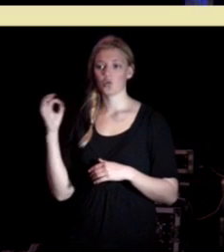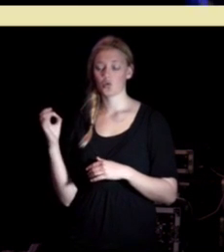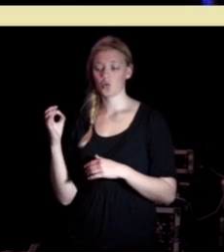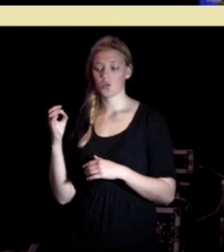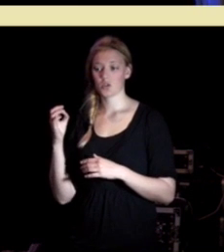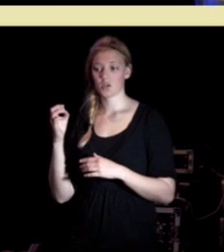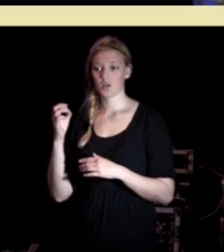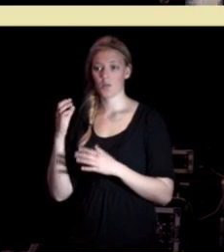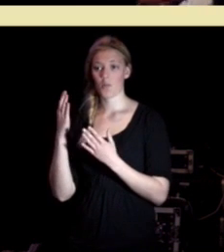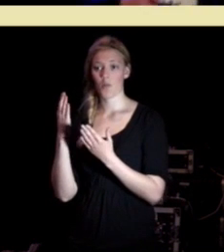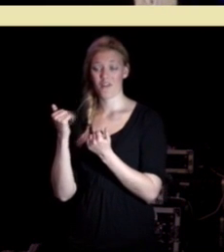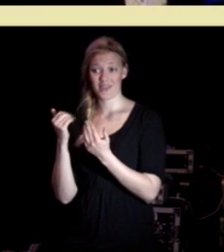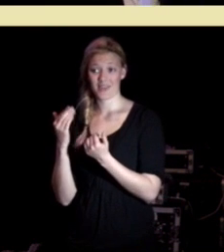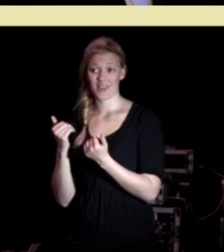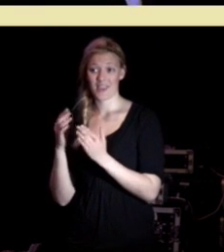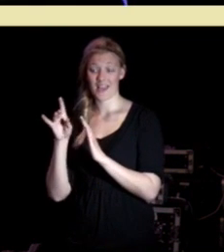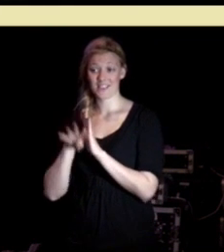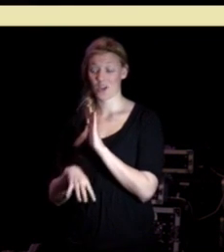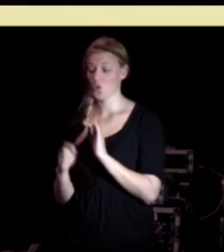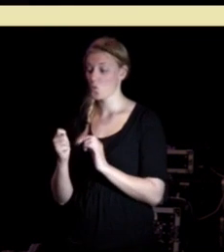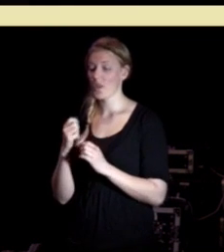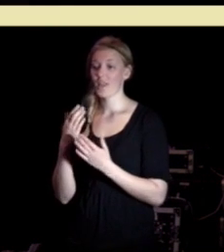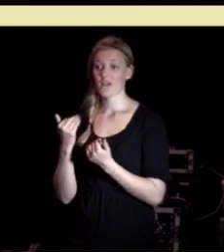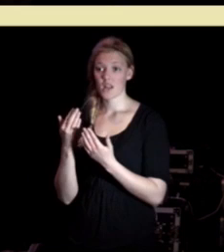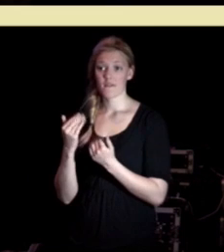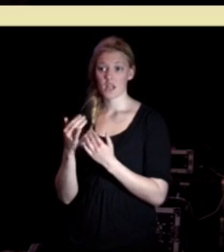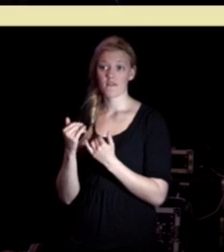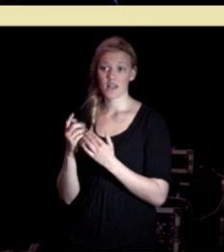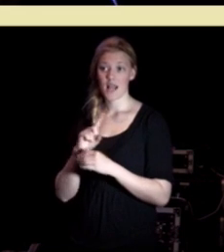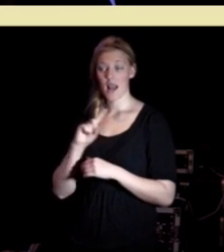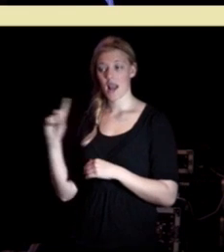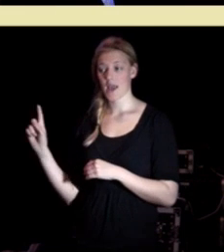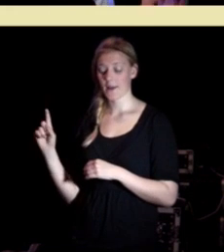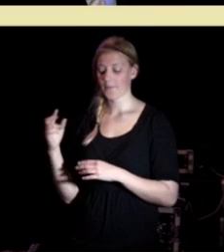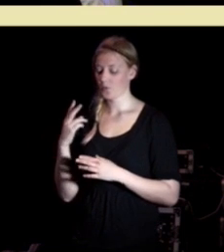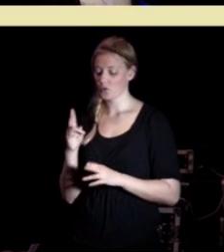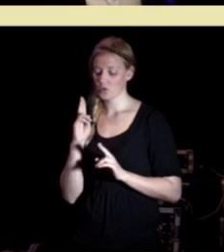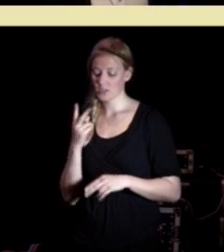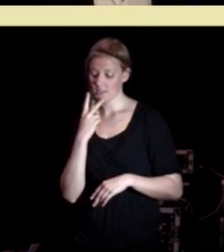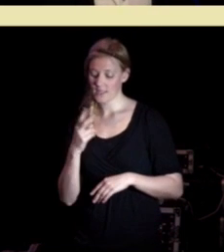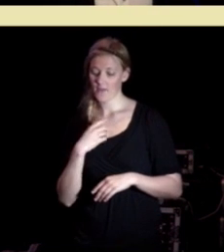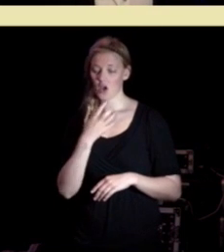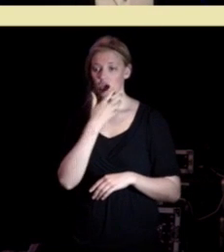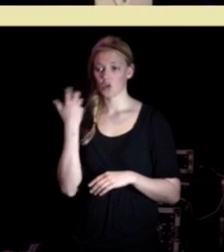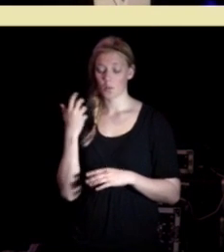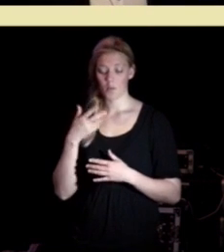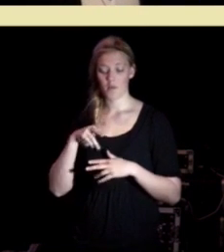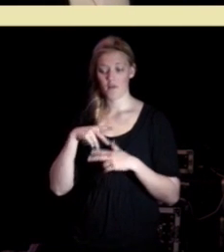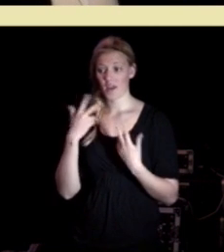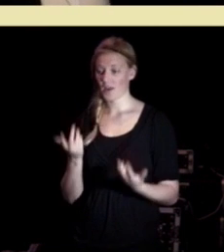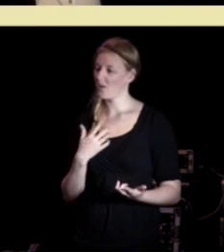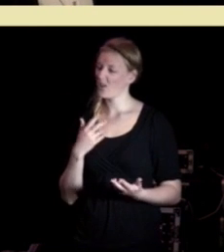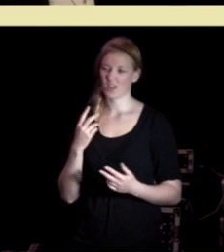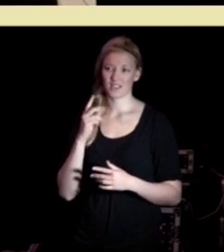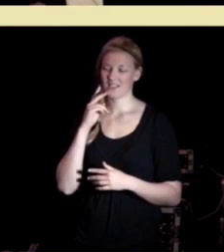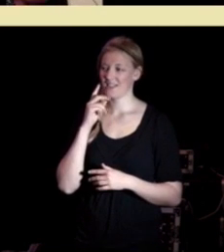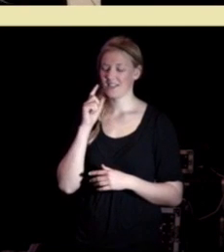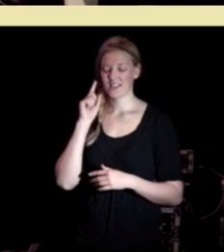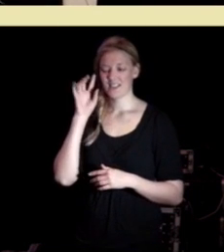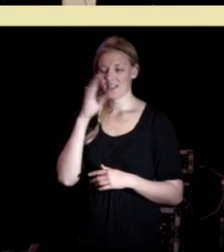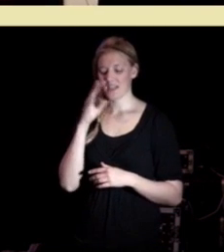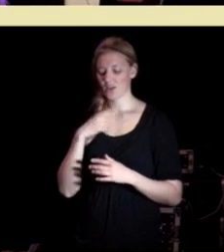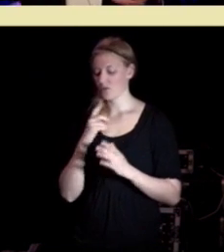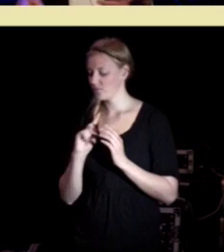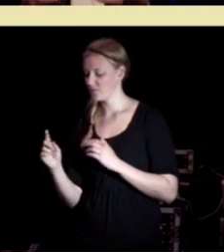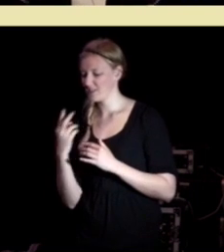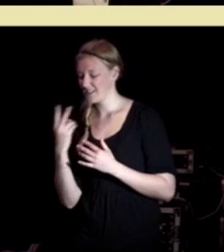pasienter på venteliste, hvor mange hadde ventet lenge. Og så visste vi at så kommer det en liten sommerferie her, den hadde vi ikke tenkt å blande oss opp i. Så det stiger litt,